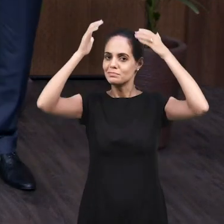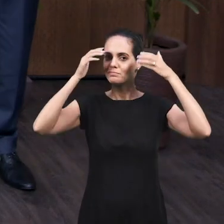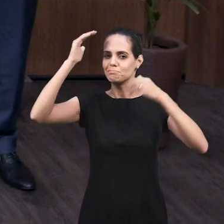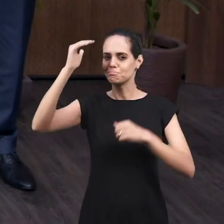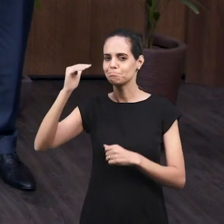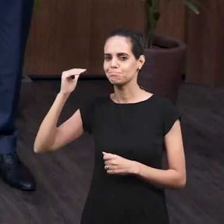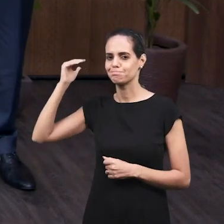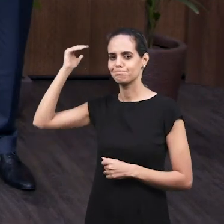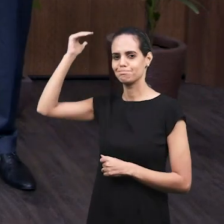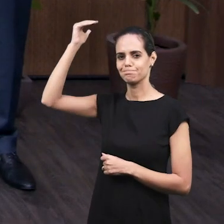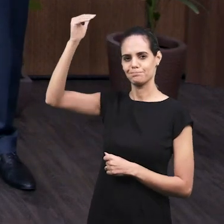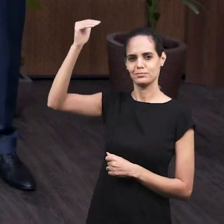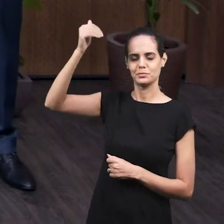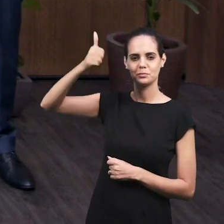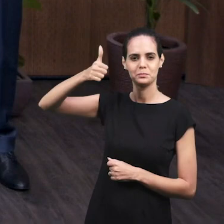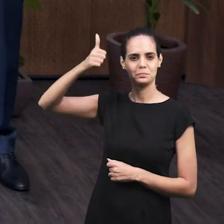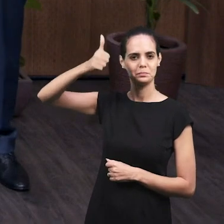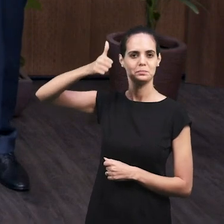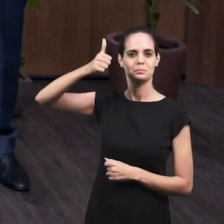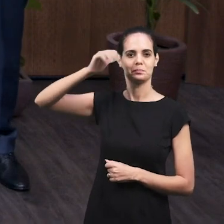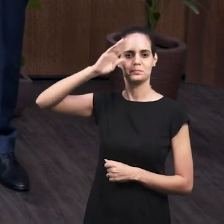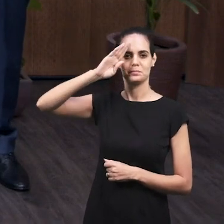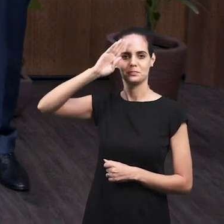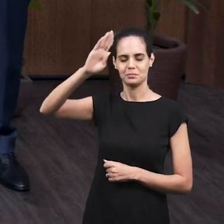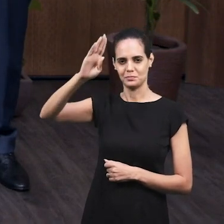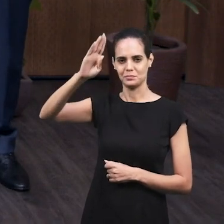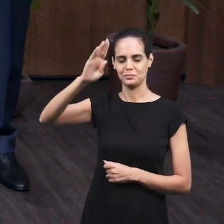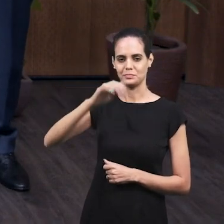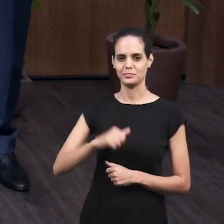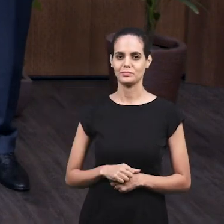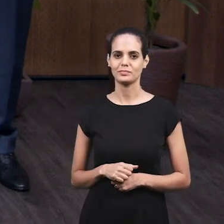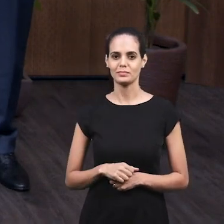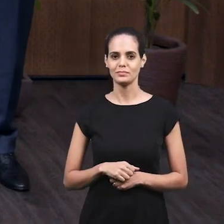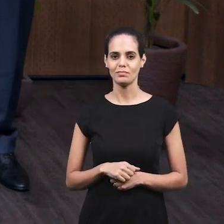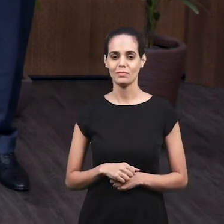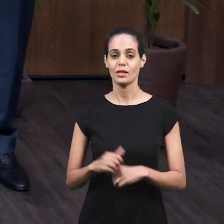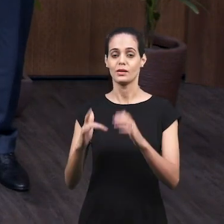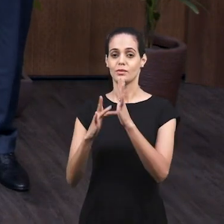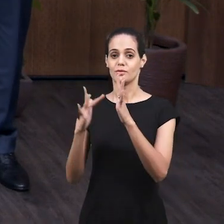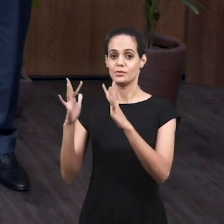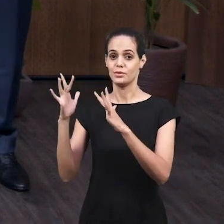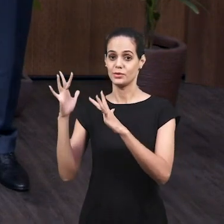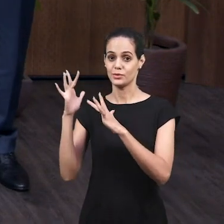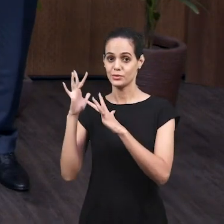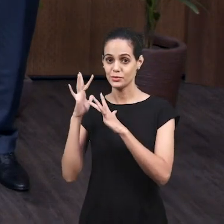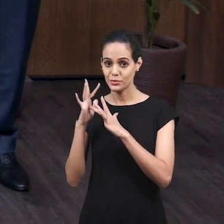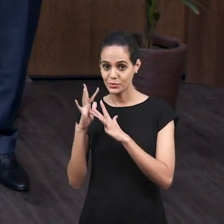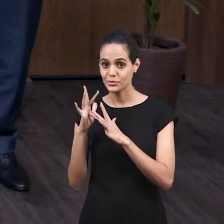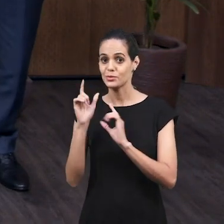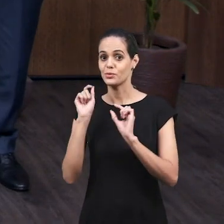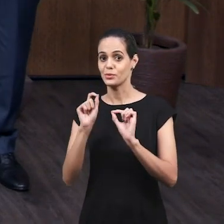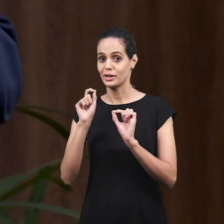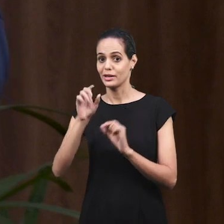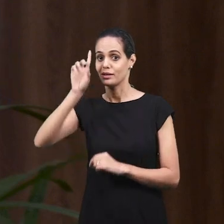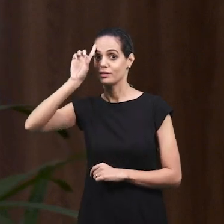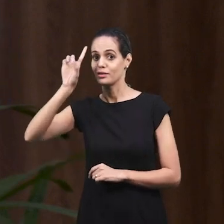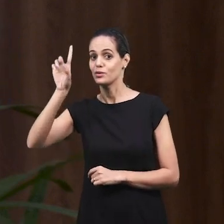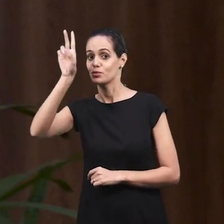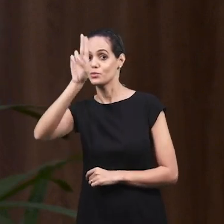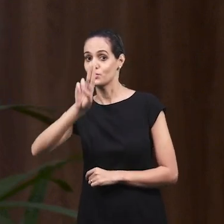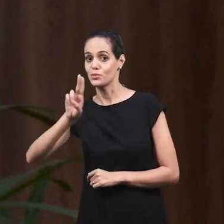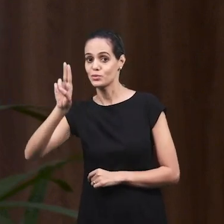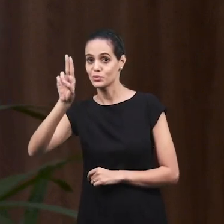lui, Dieu, il a établi un projet de salut. Un projet de